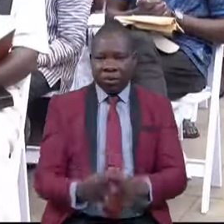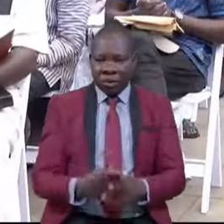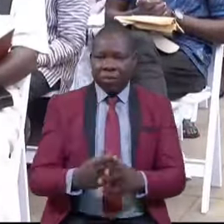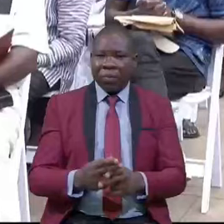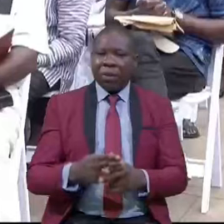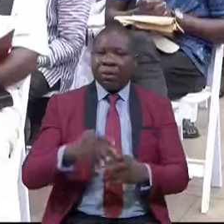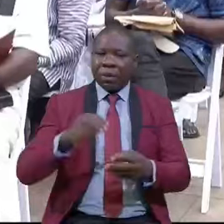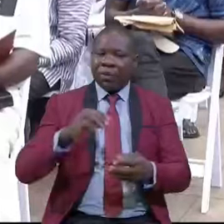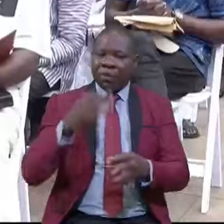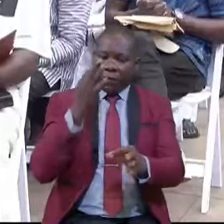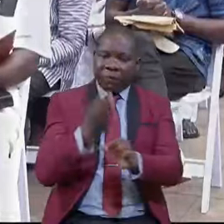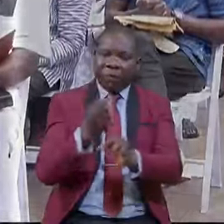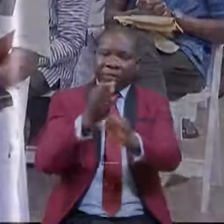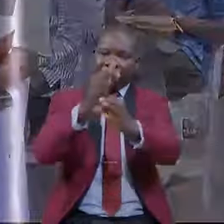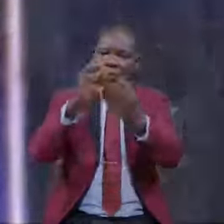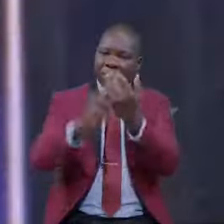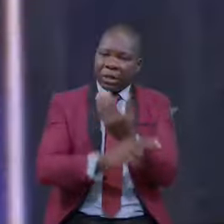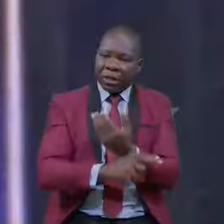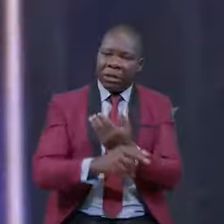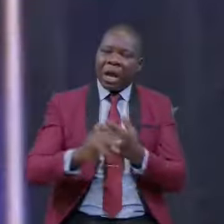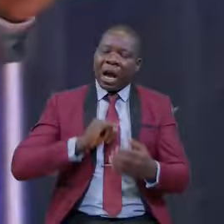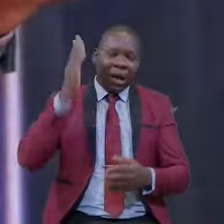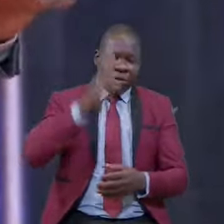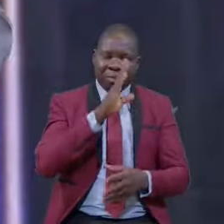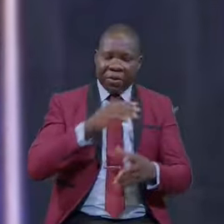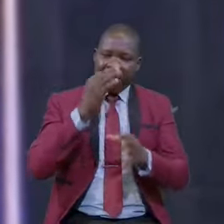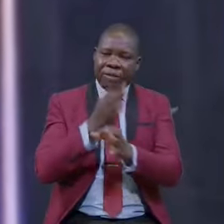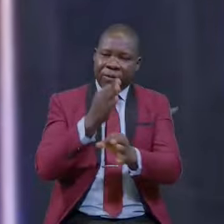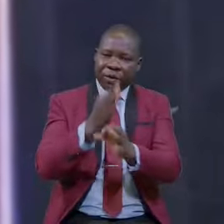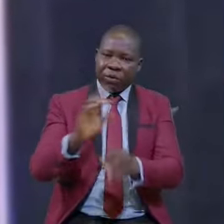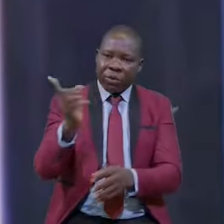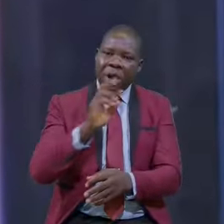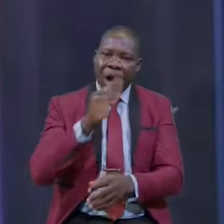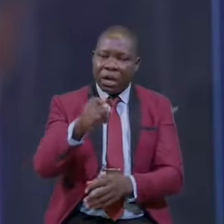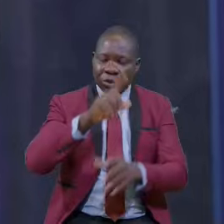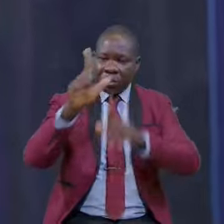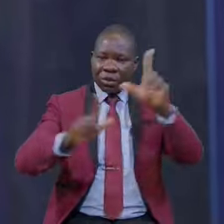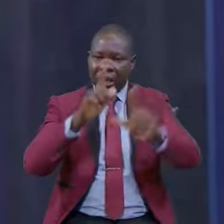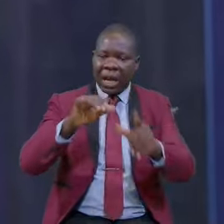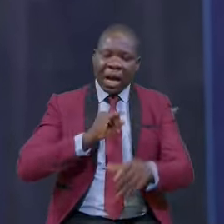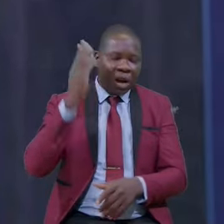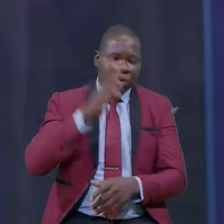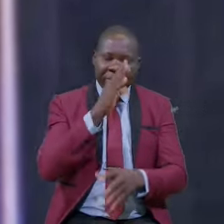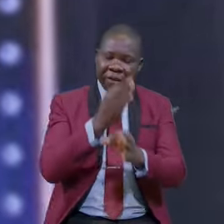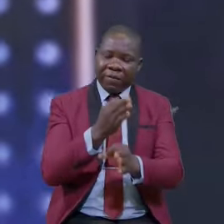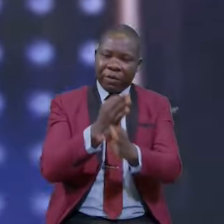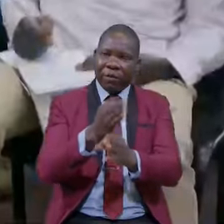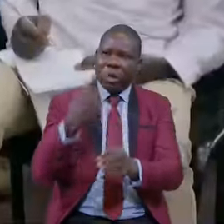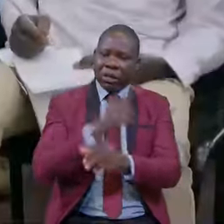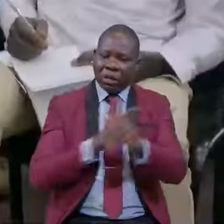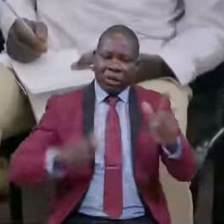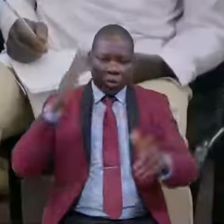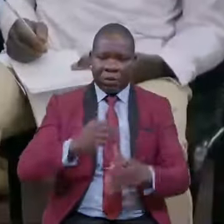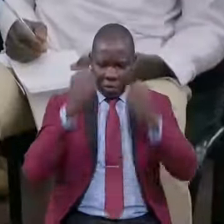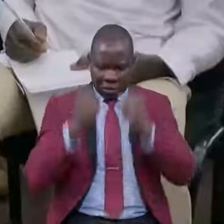Où es-tu là-bas? The Lord will renew le Seigneur your strength, va renouveler ta force. And everything that brings et tout ce qui heart, apporte la peur dans ta vie, Dieu va ôter